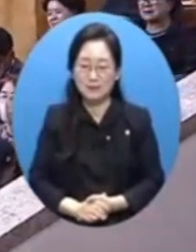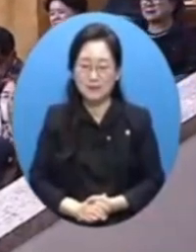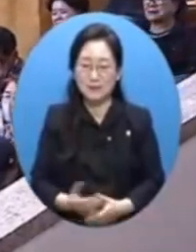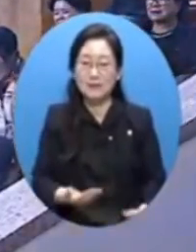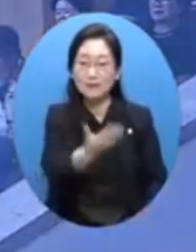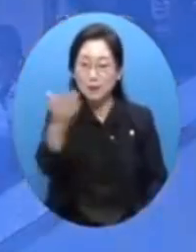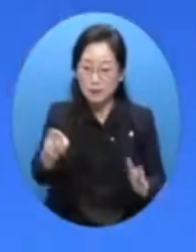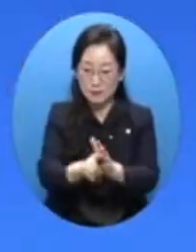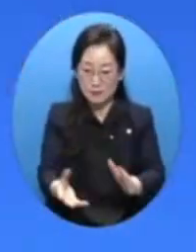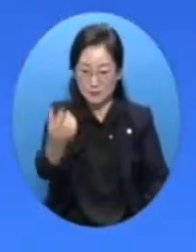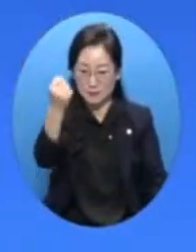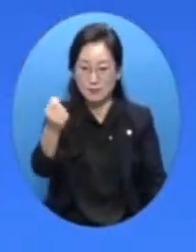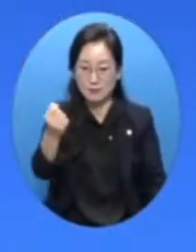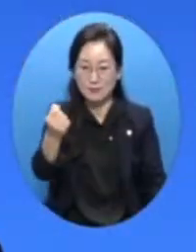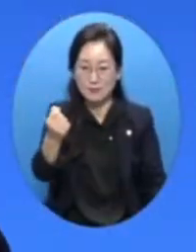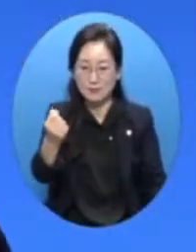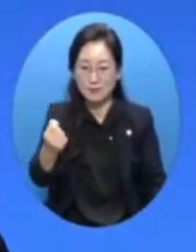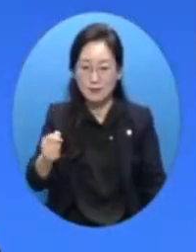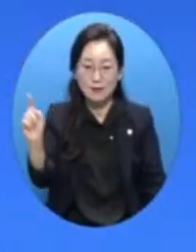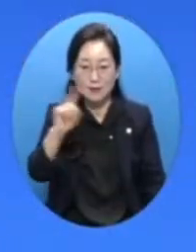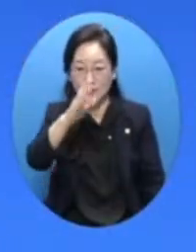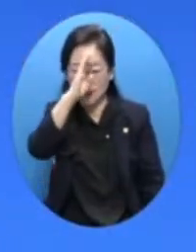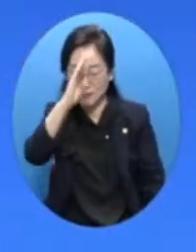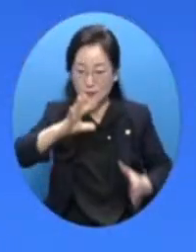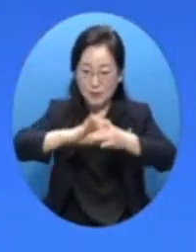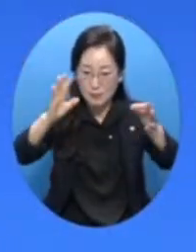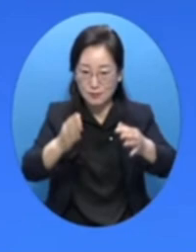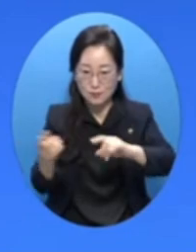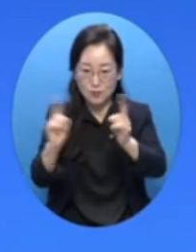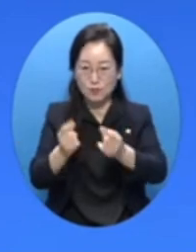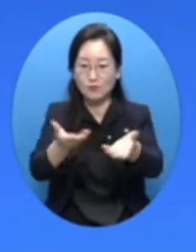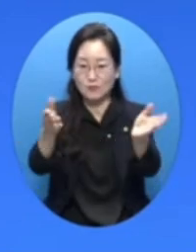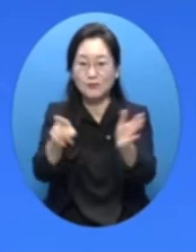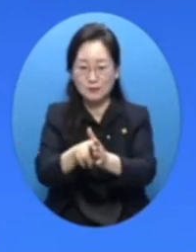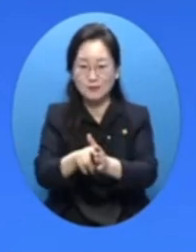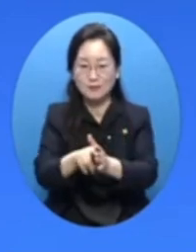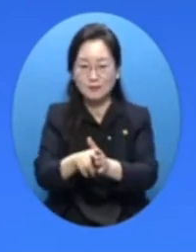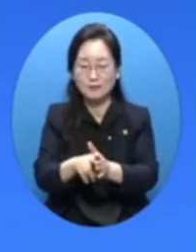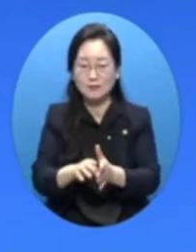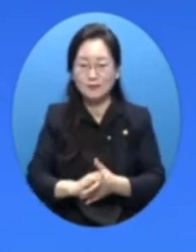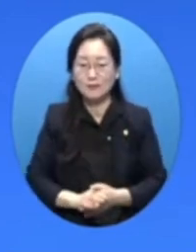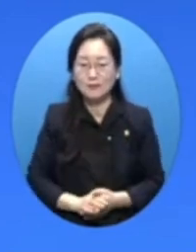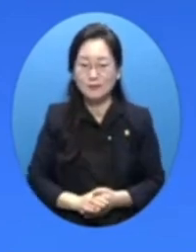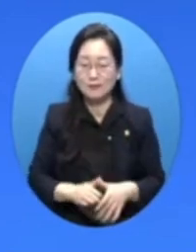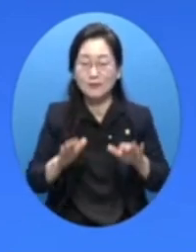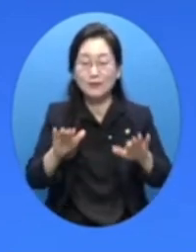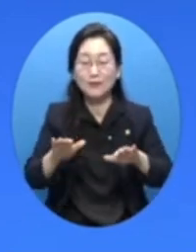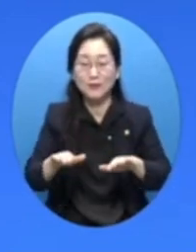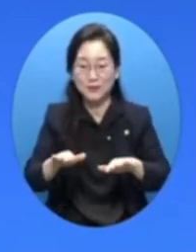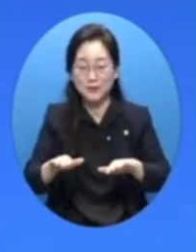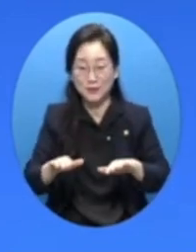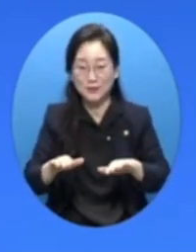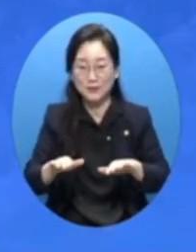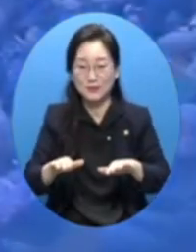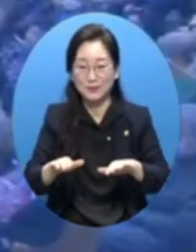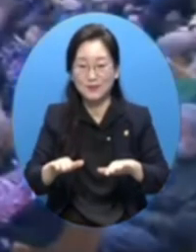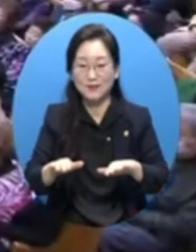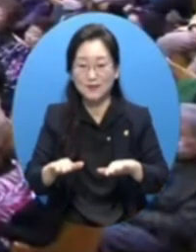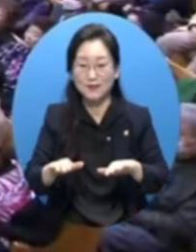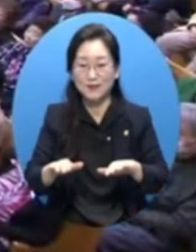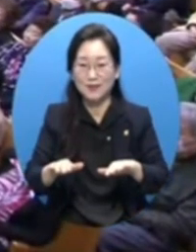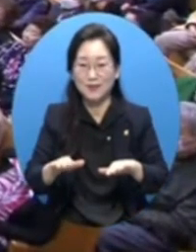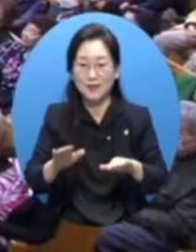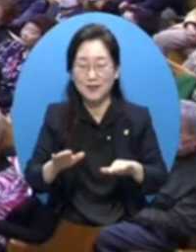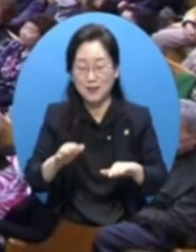여러분이 믿음을 가지면 어떤 병이든지 오늘 주님 닦아줄 줄 믿습니다. 오늘 제가 드리는 이